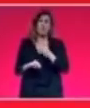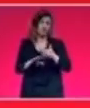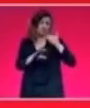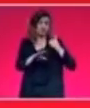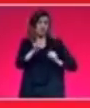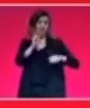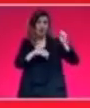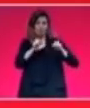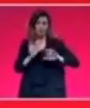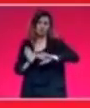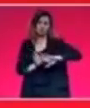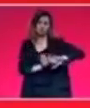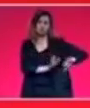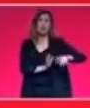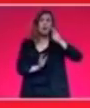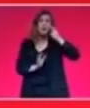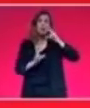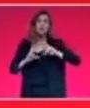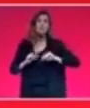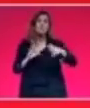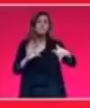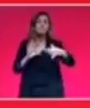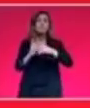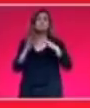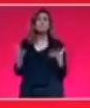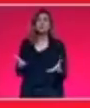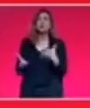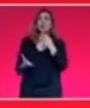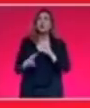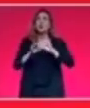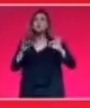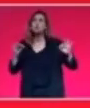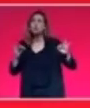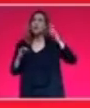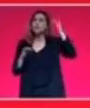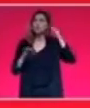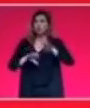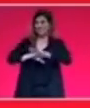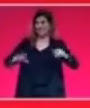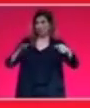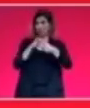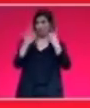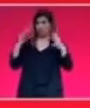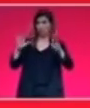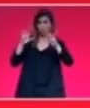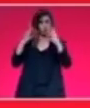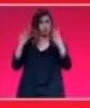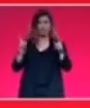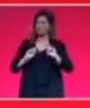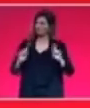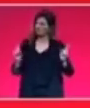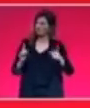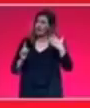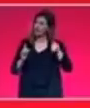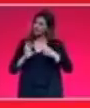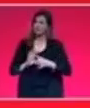που ξεκινάμε, γιατί γνωρίζουμε ότι η ιστορία και οι ιδεολογίες δεν τέλειωσαν το 1989. Γιατί η